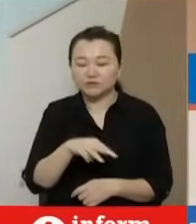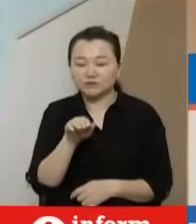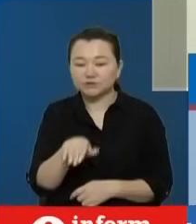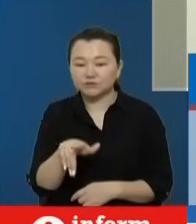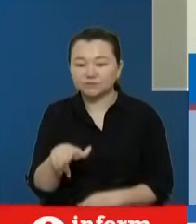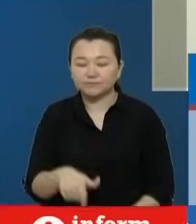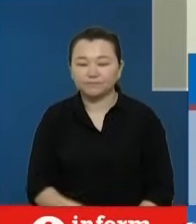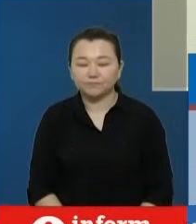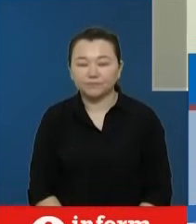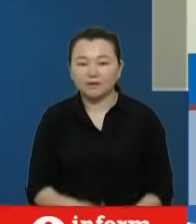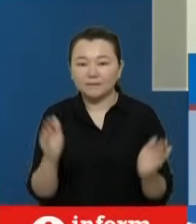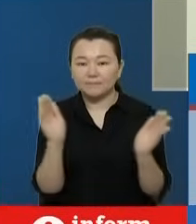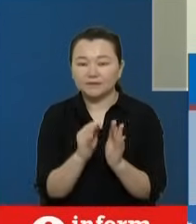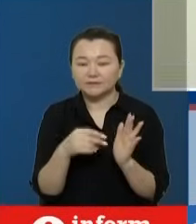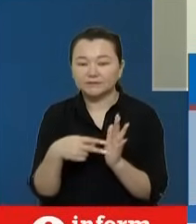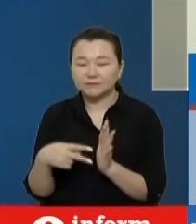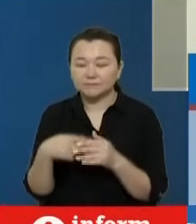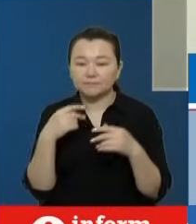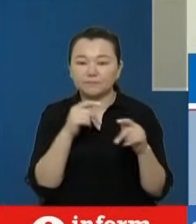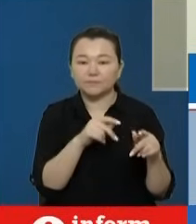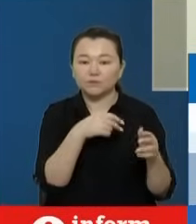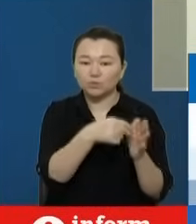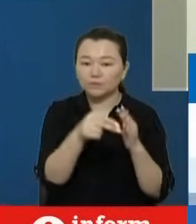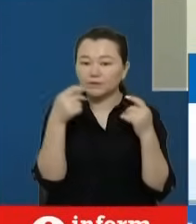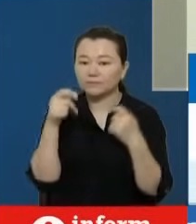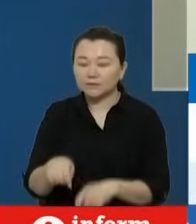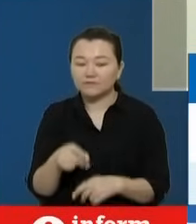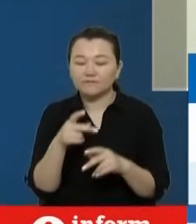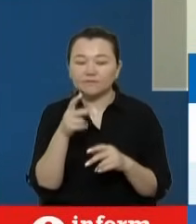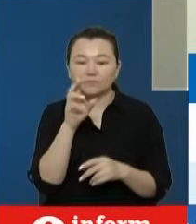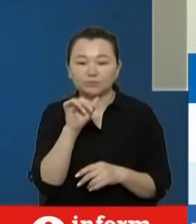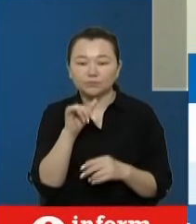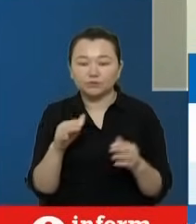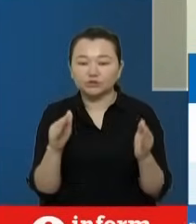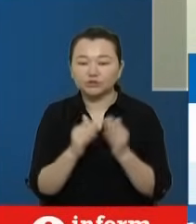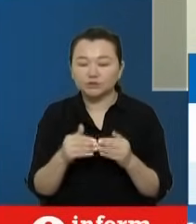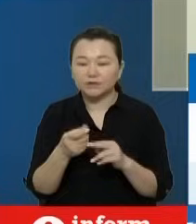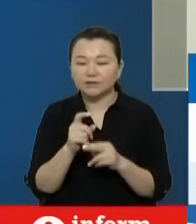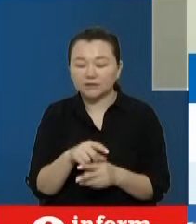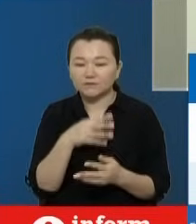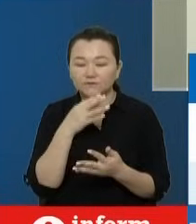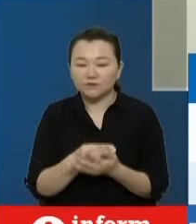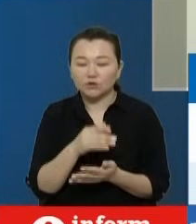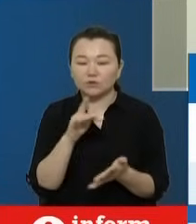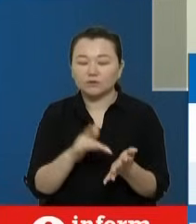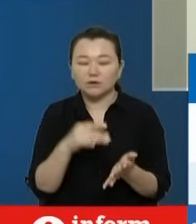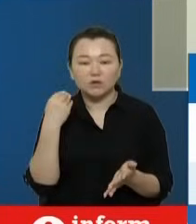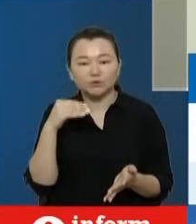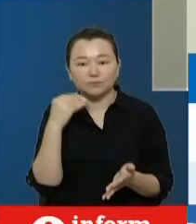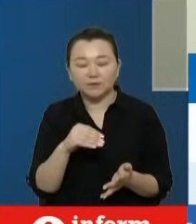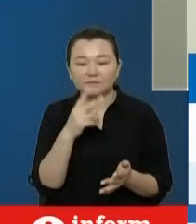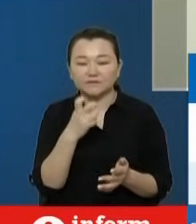тенге. Минимальные цены на перепродажу вторичного жилья, в свою очередь, отмечались в городах Актобе